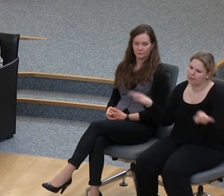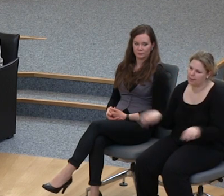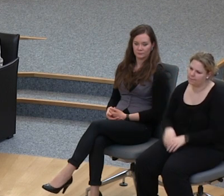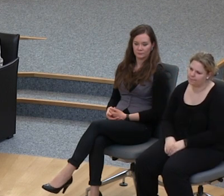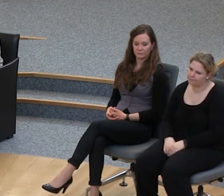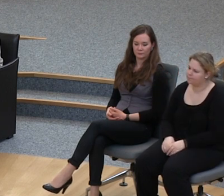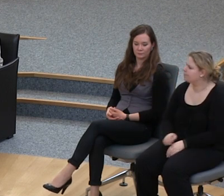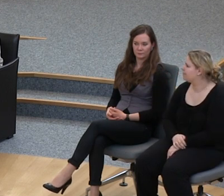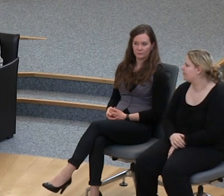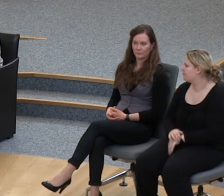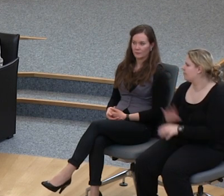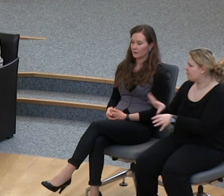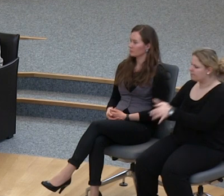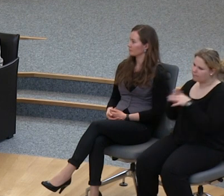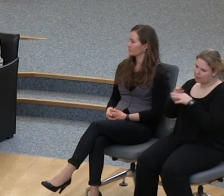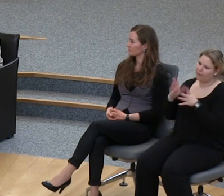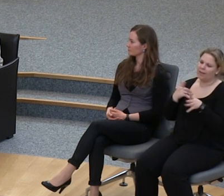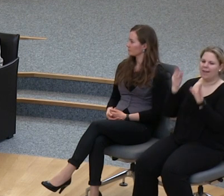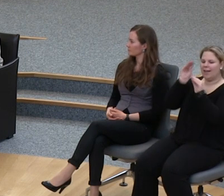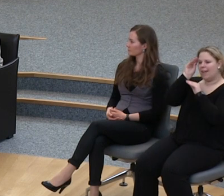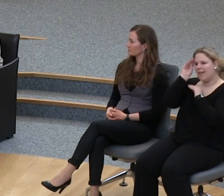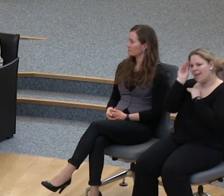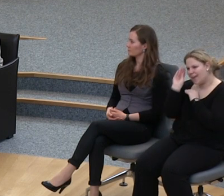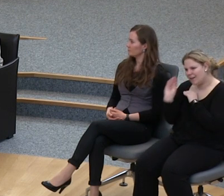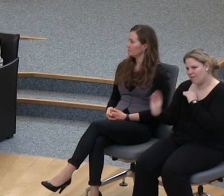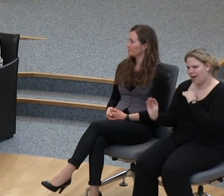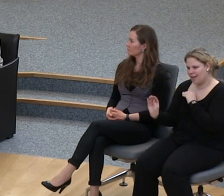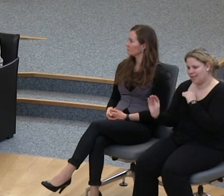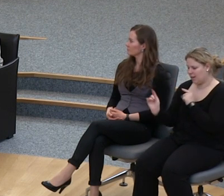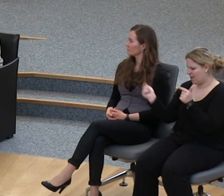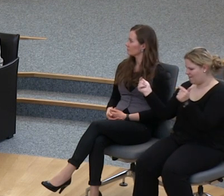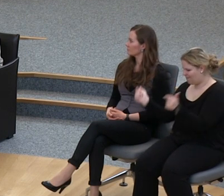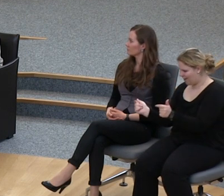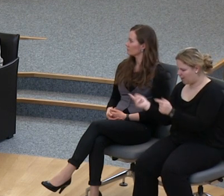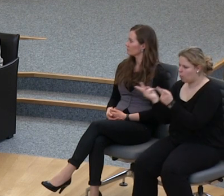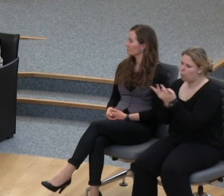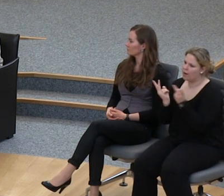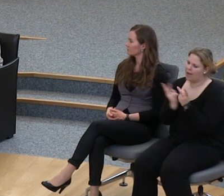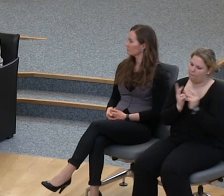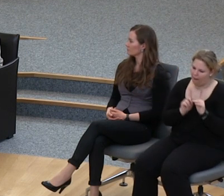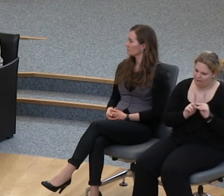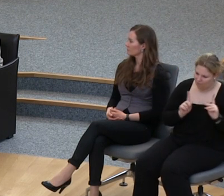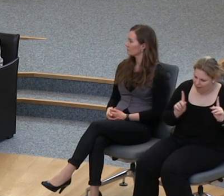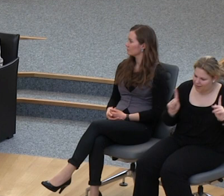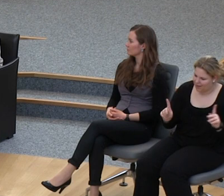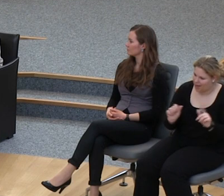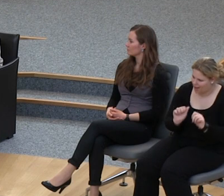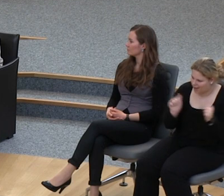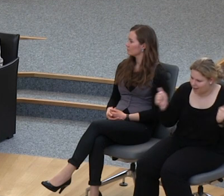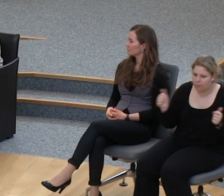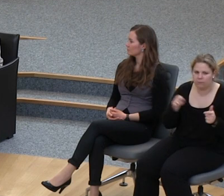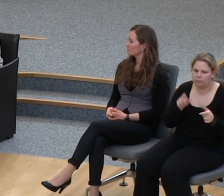oder im Quartier leben und da habe ich meine Assistenz, die nehme ich dann eventuell mit. Wäre dann nochmal die Frage